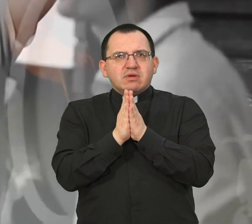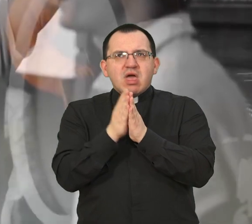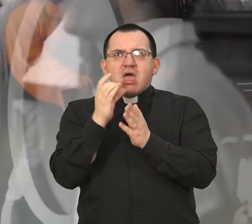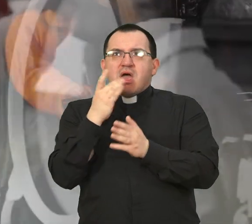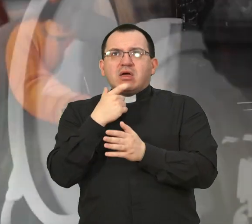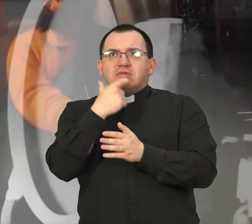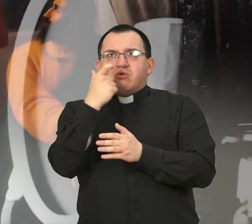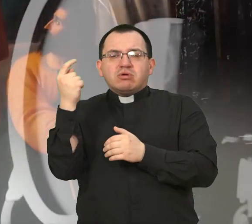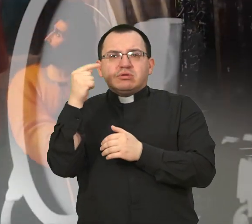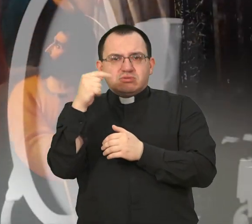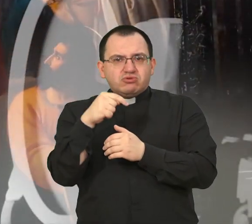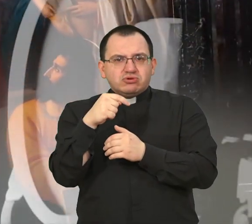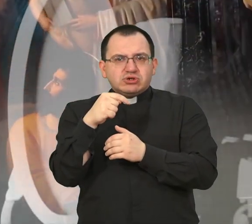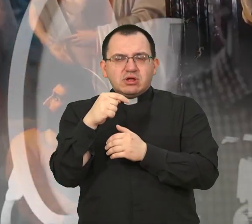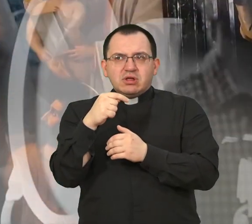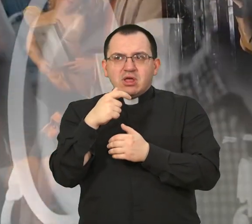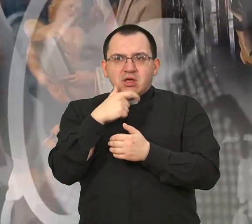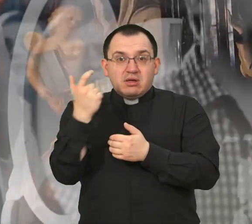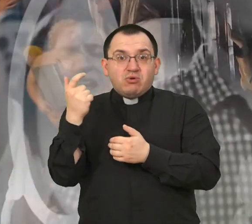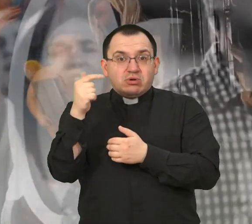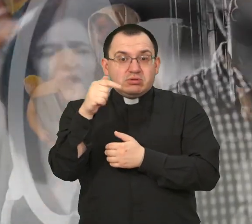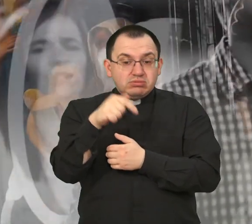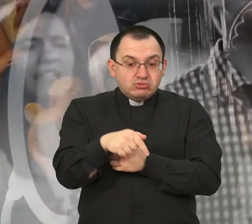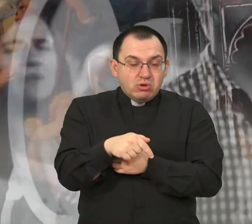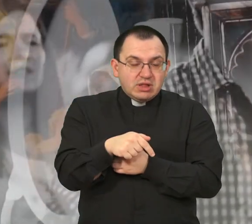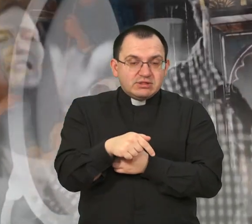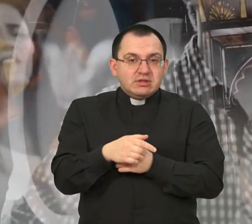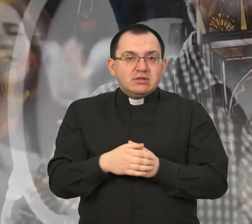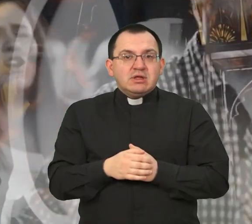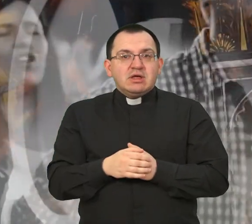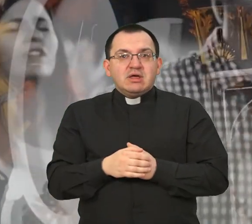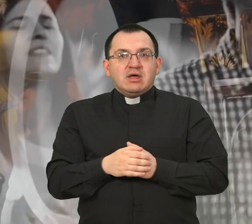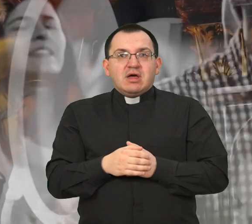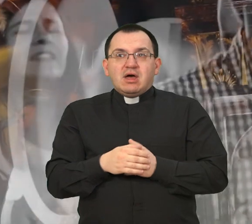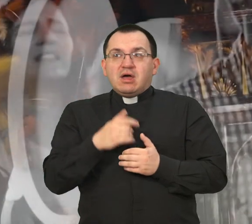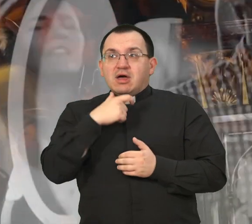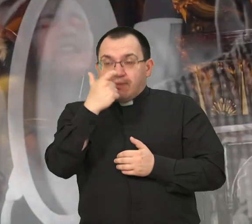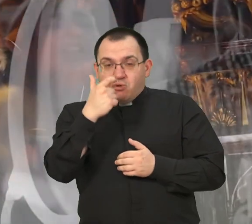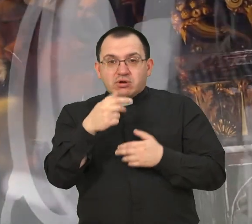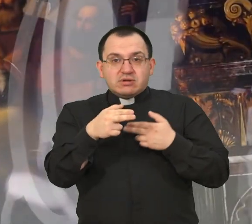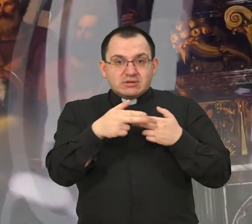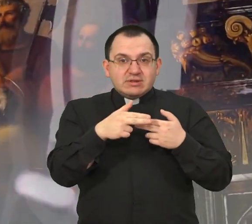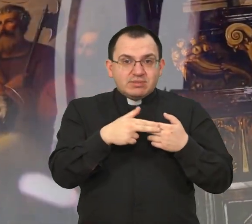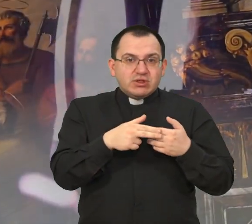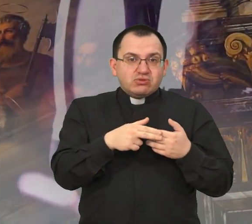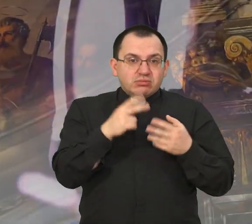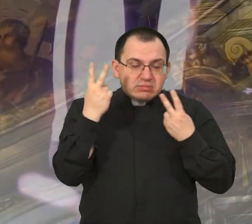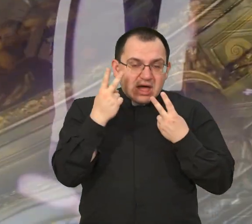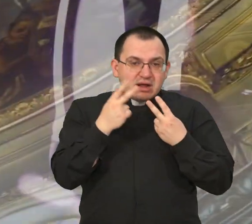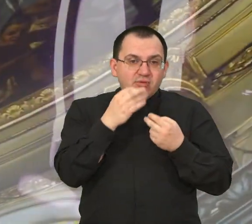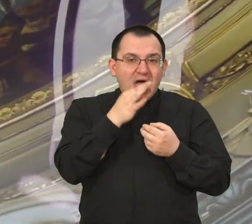dođe, a Bog je vjeran, Bog dolazi gdje je dvoje troje u njegovo ime, osim što je sakramentalno prisutan